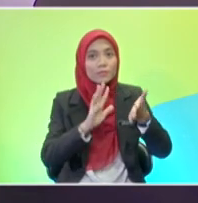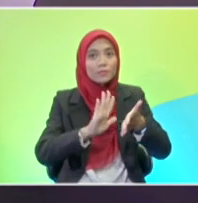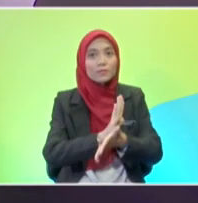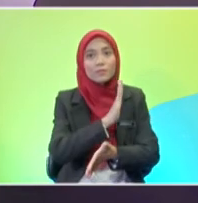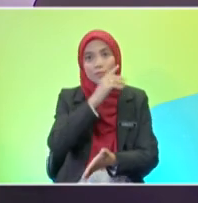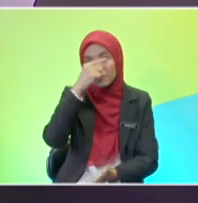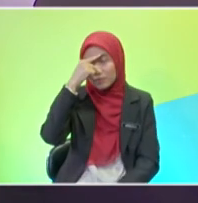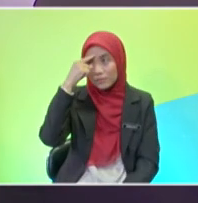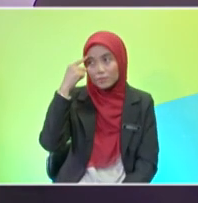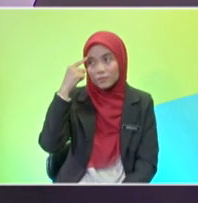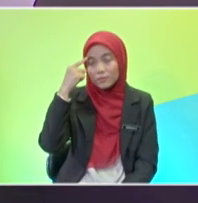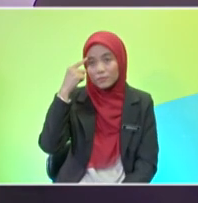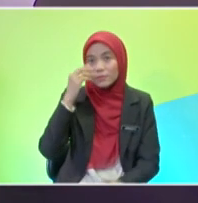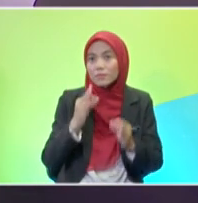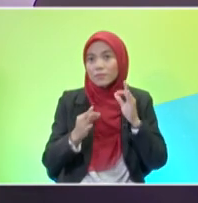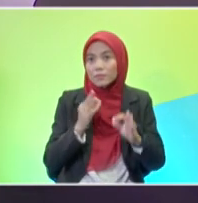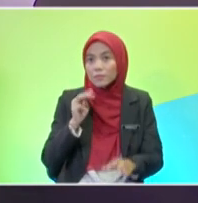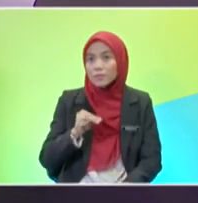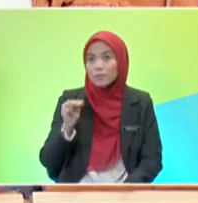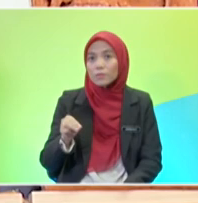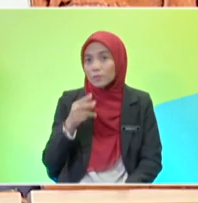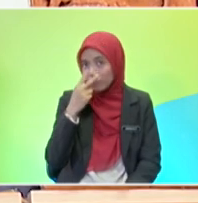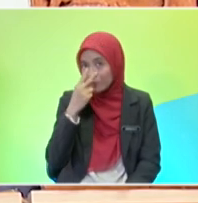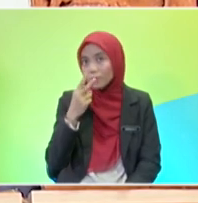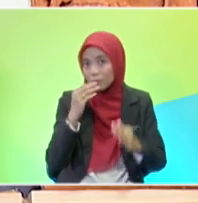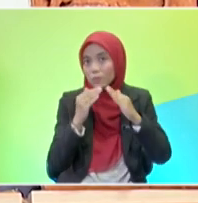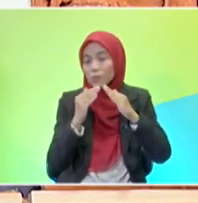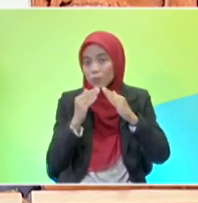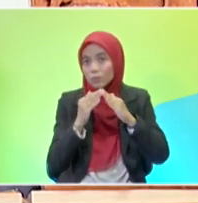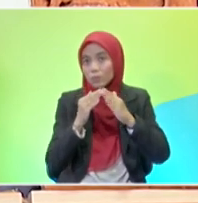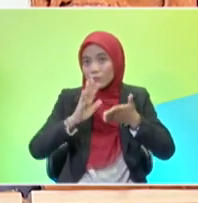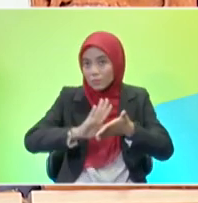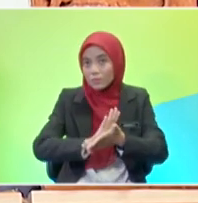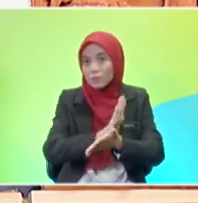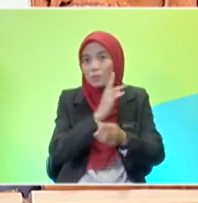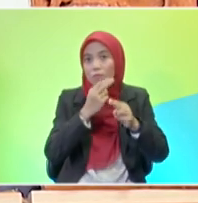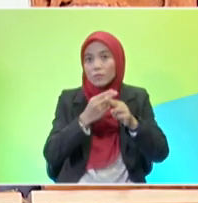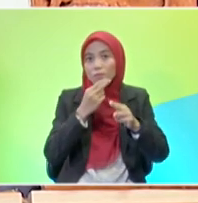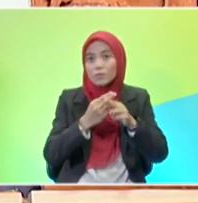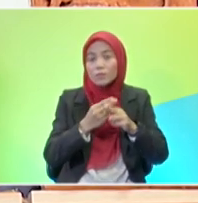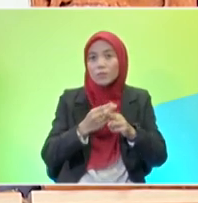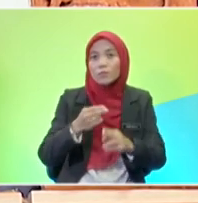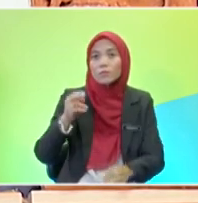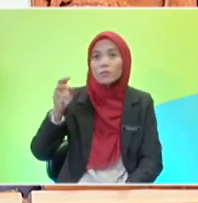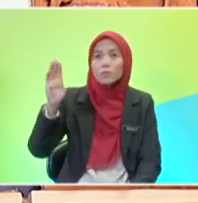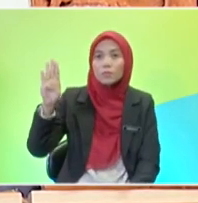murid di rumah tak tahu apakah jenis kertas ini namun dia mau Timbul nah